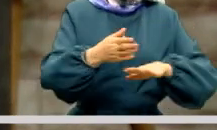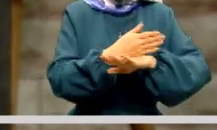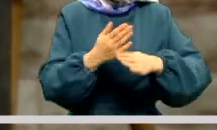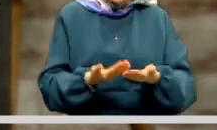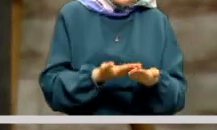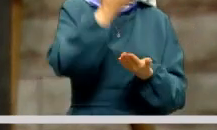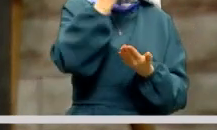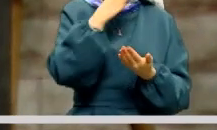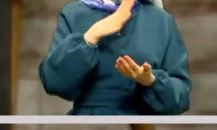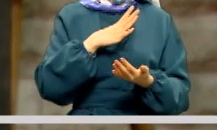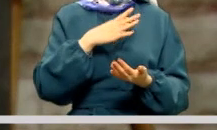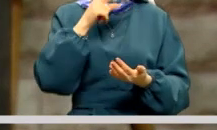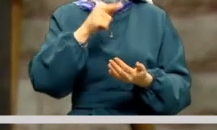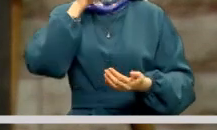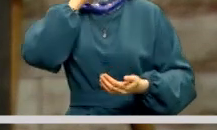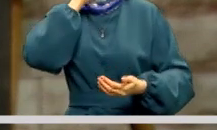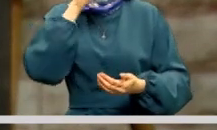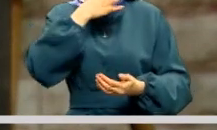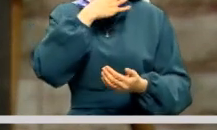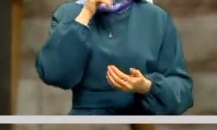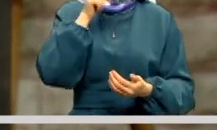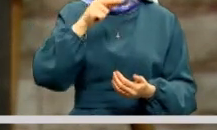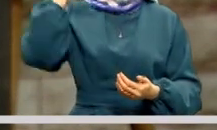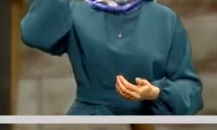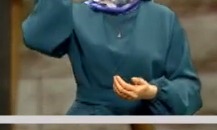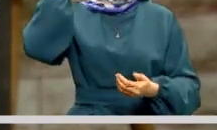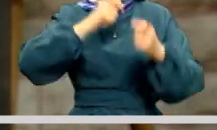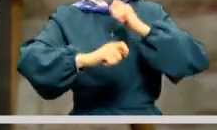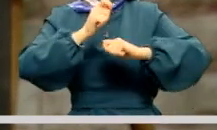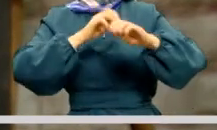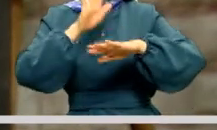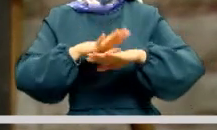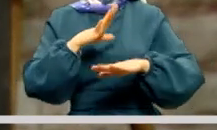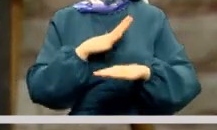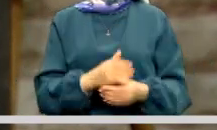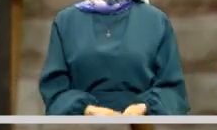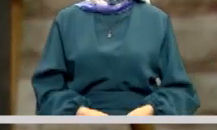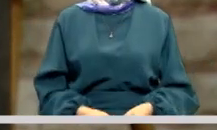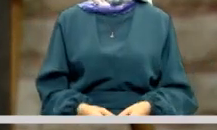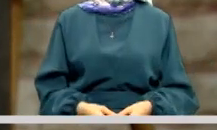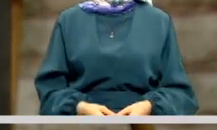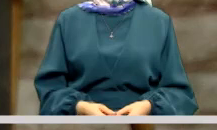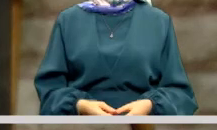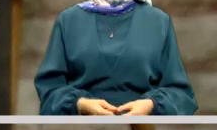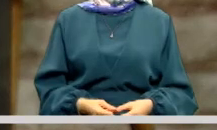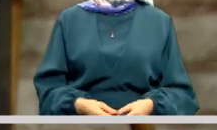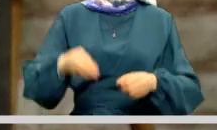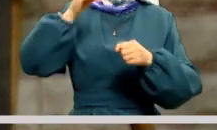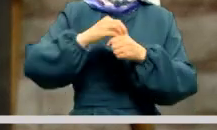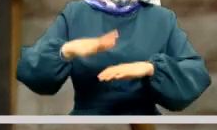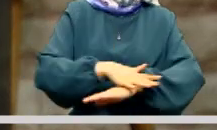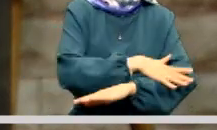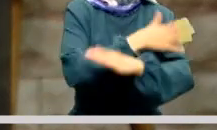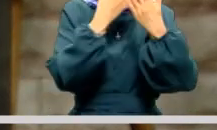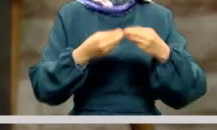Müslüman Mümin Bunu bilir bu bilinçle hareket eder yani çünkü içerisindeki helal olmayan